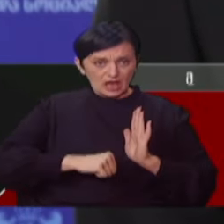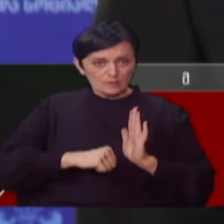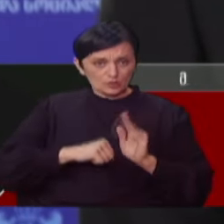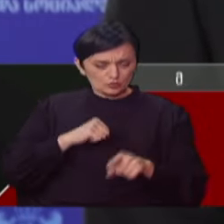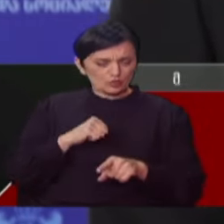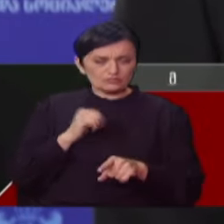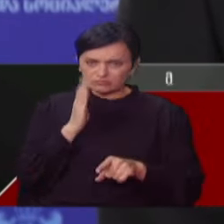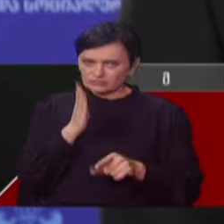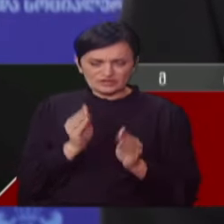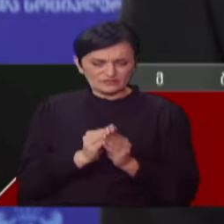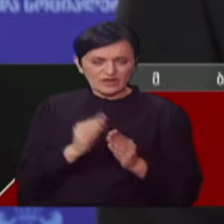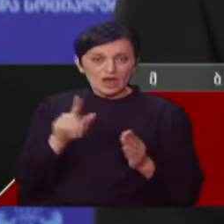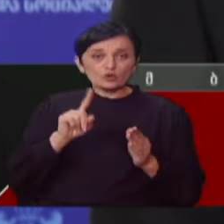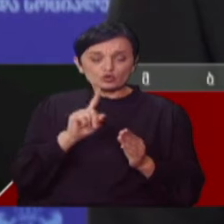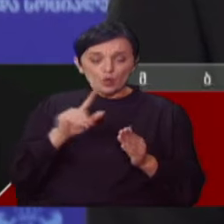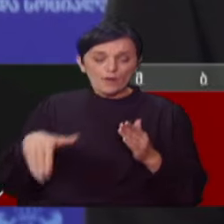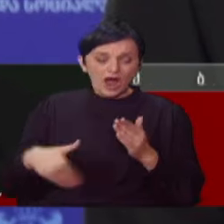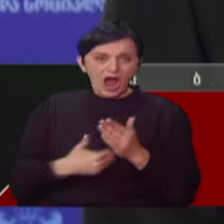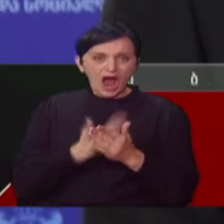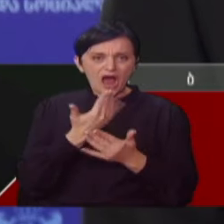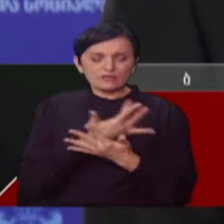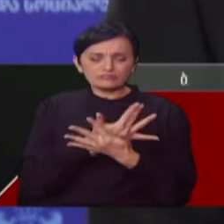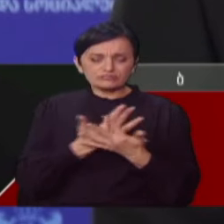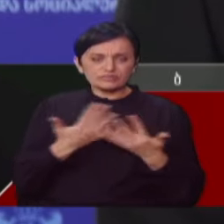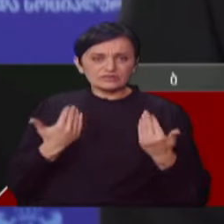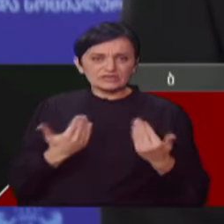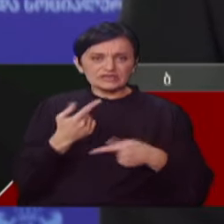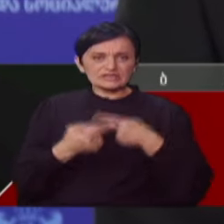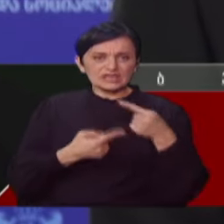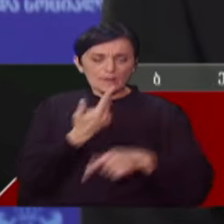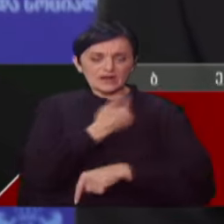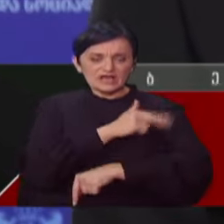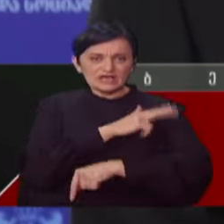არის გარდაუვალი იმისთვის, რომ ახალი მულტიპროფილური და თანამედროვე კლინიკა აშენდეს.